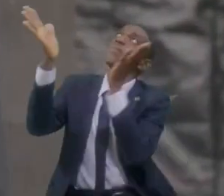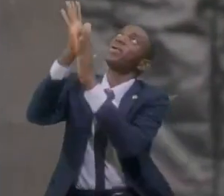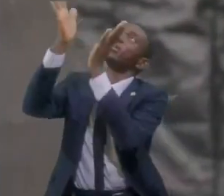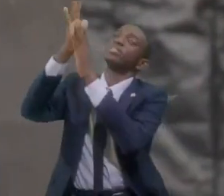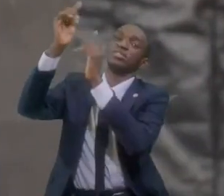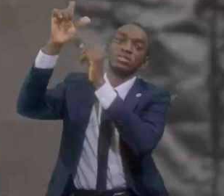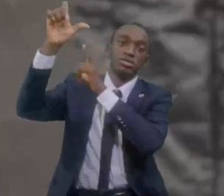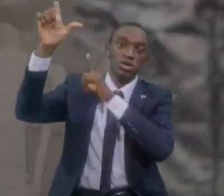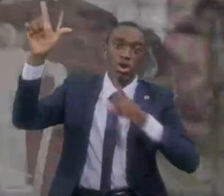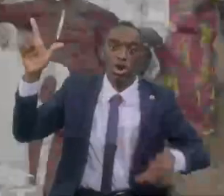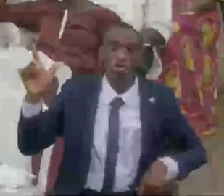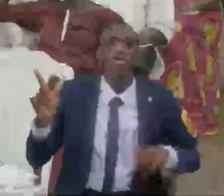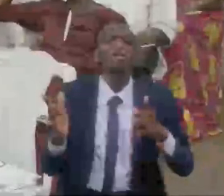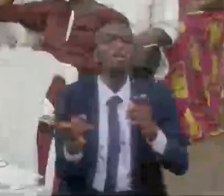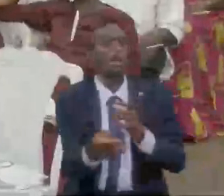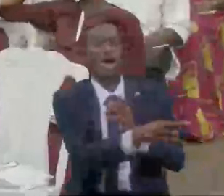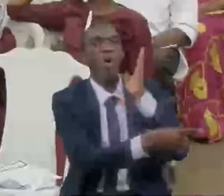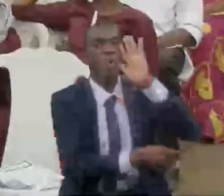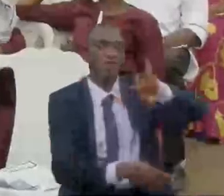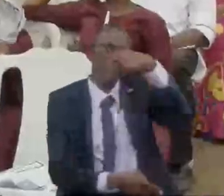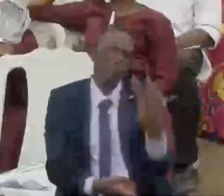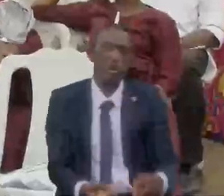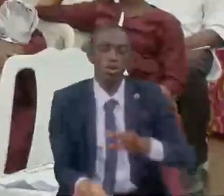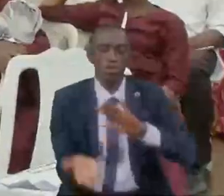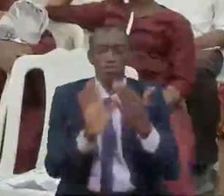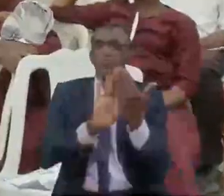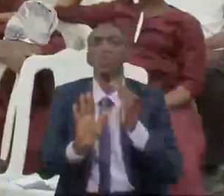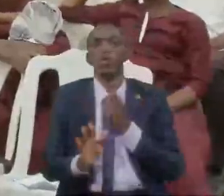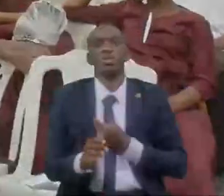Dieu, ils vont tous tomber devant nous.